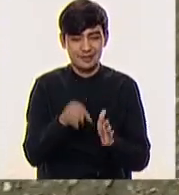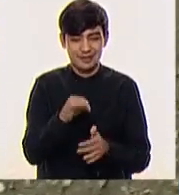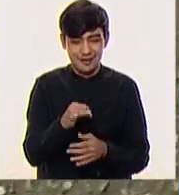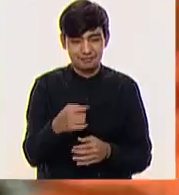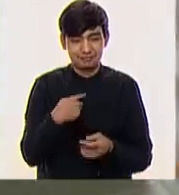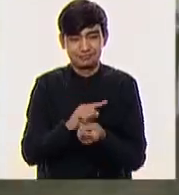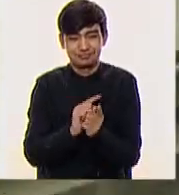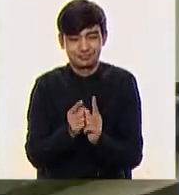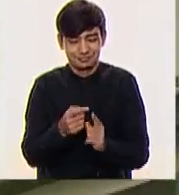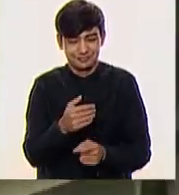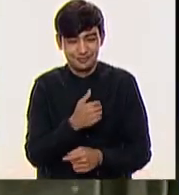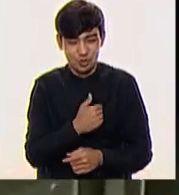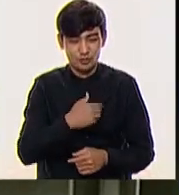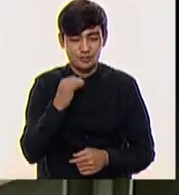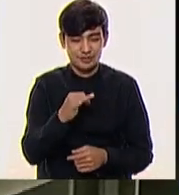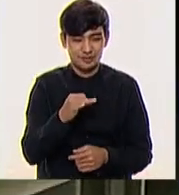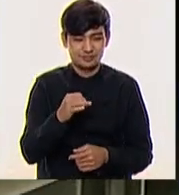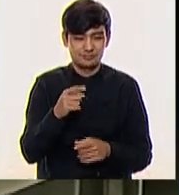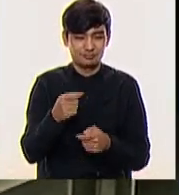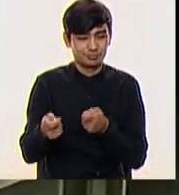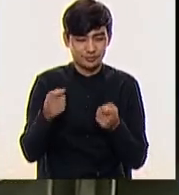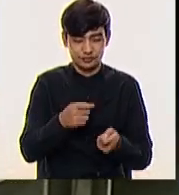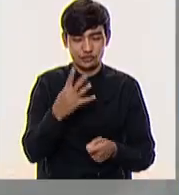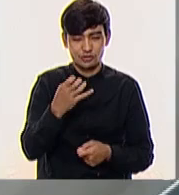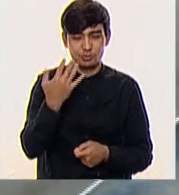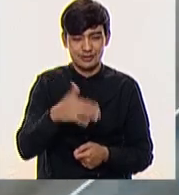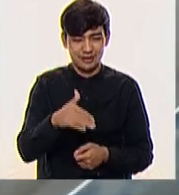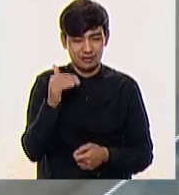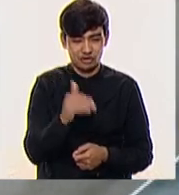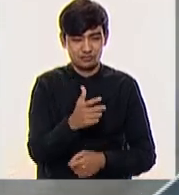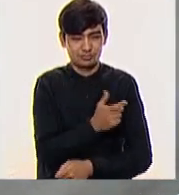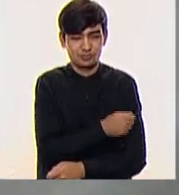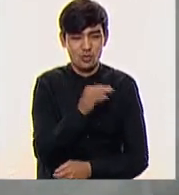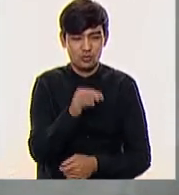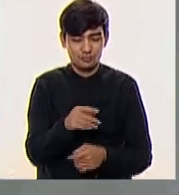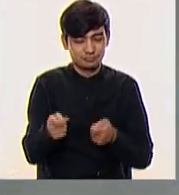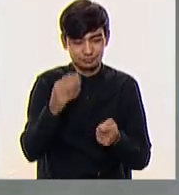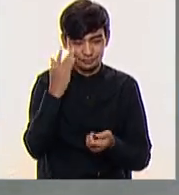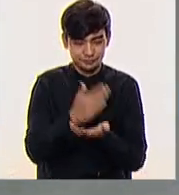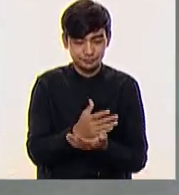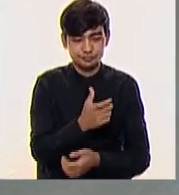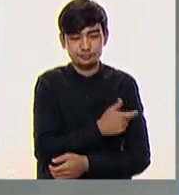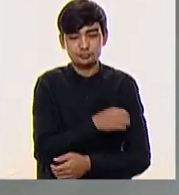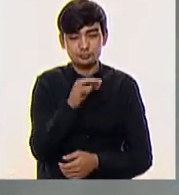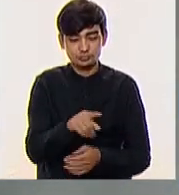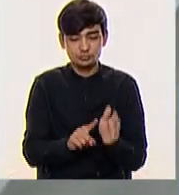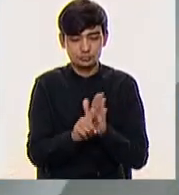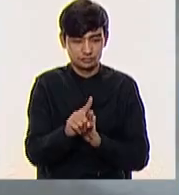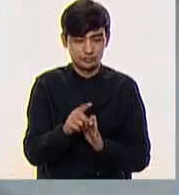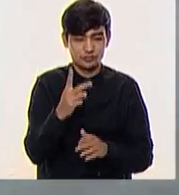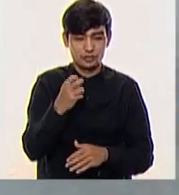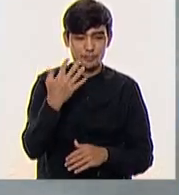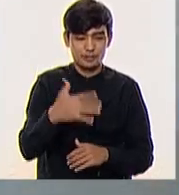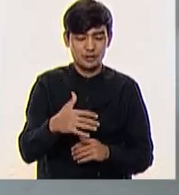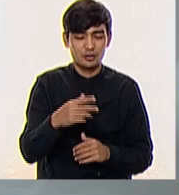изменить ситуацию, до июня в мегаполис планируют привезти 450 тысяч доз вакцины. Прививки от коронавируса получат свыше